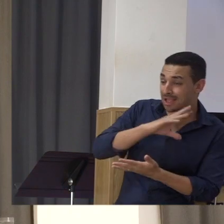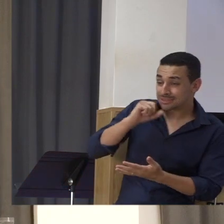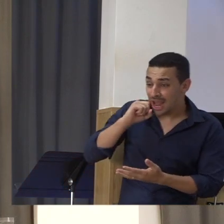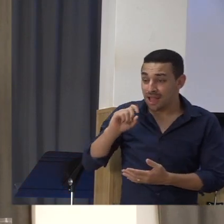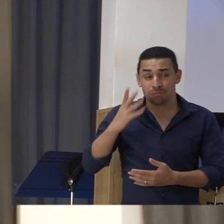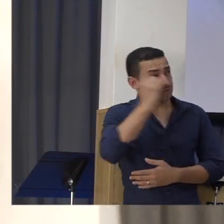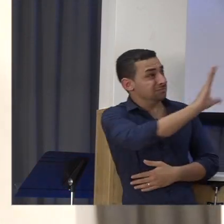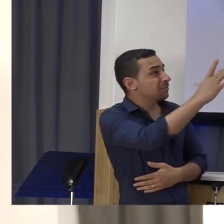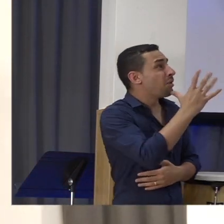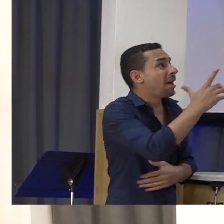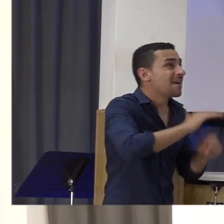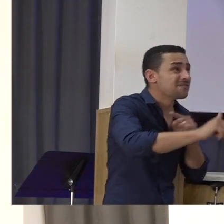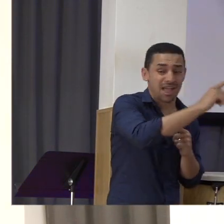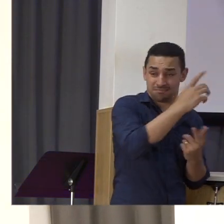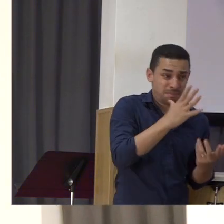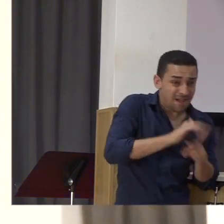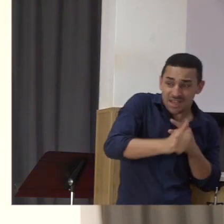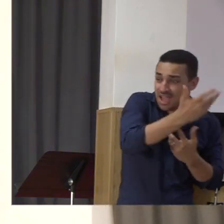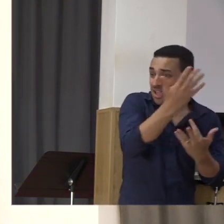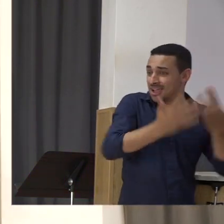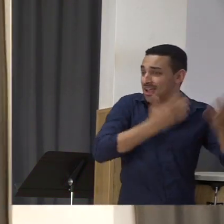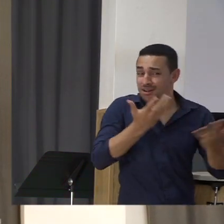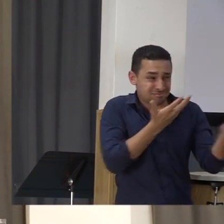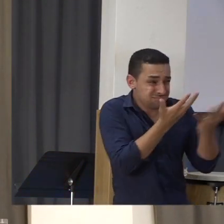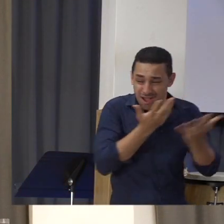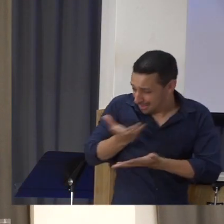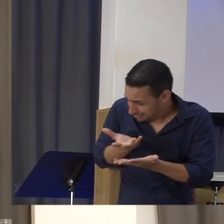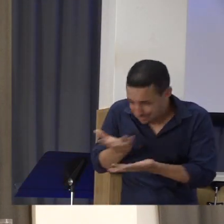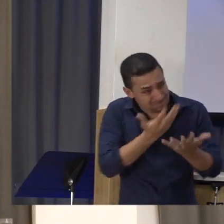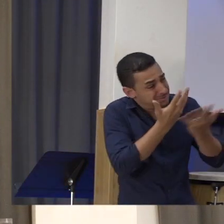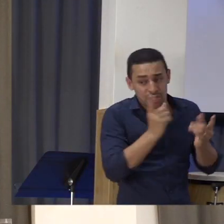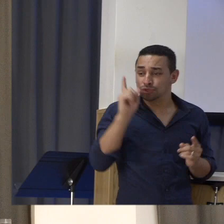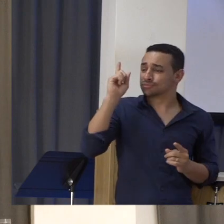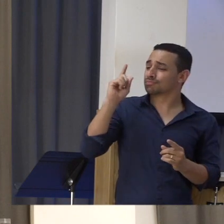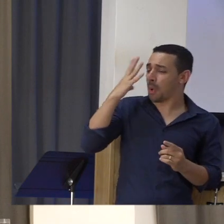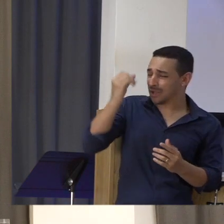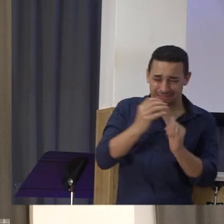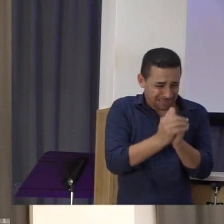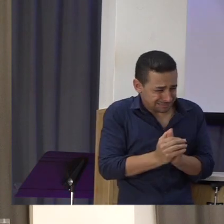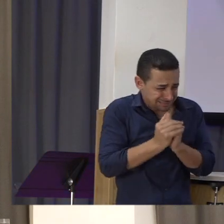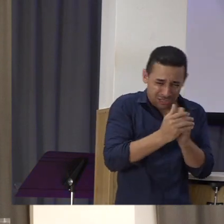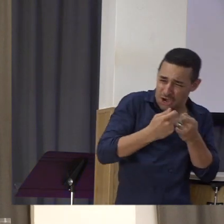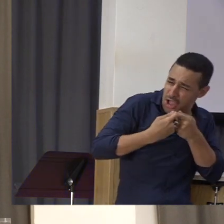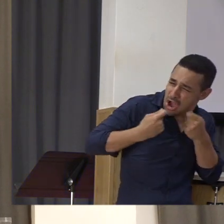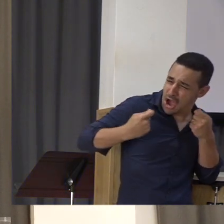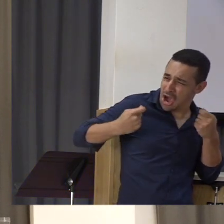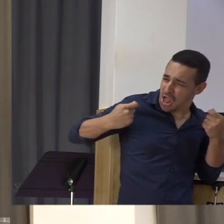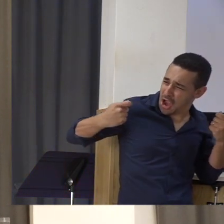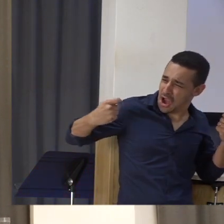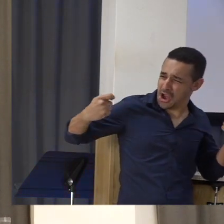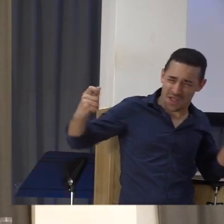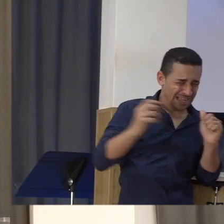attends, tu ne veux pas le faire. Tu ne veux pas le faire. Et entre ce qu'on appelle l'intercession de Moïse, une longue phase où Moïse